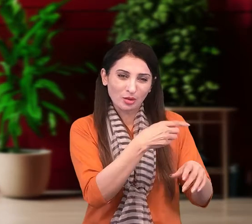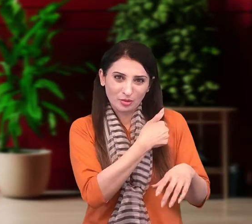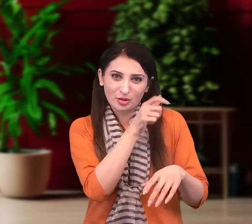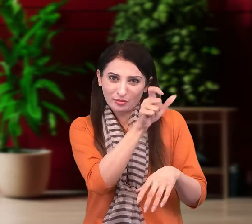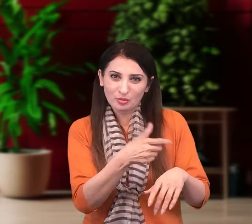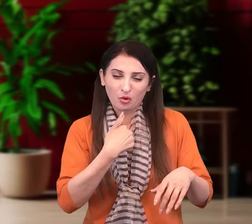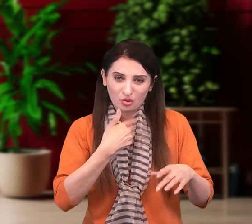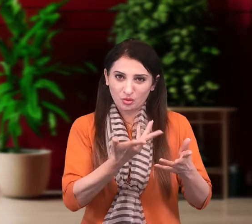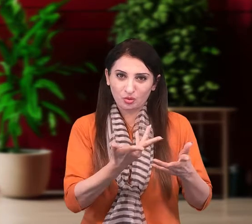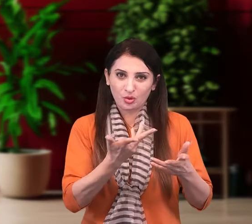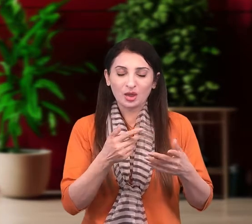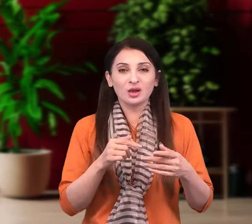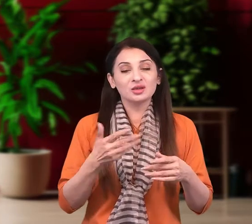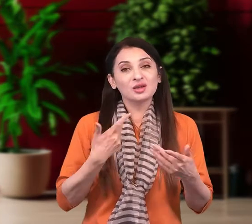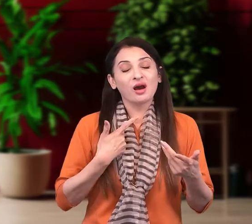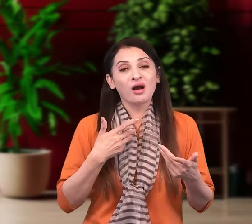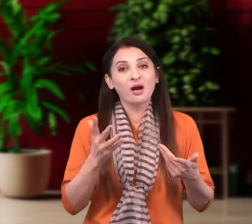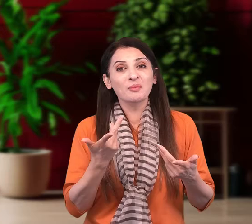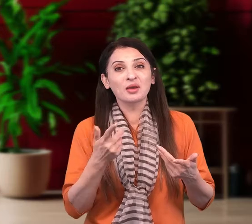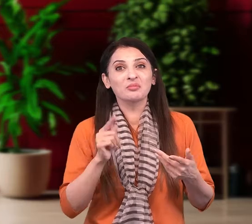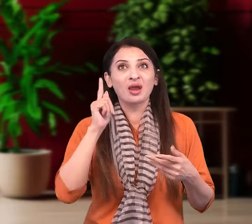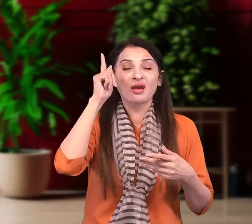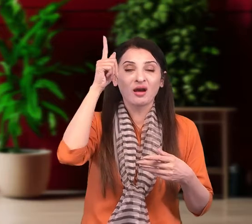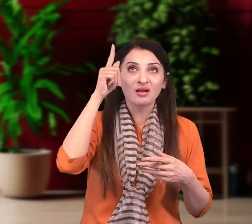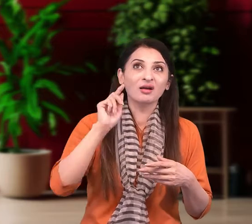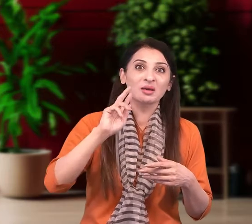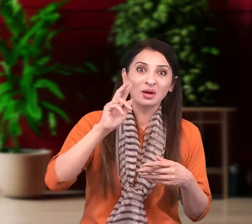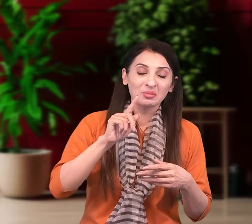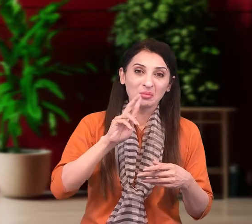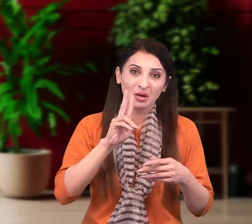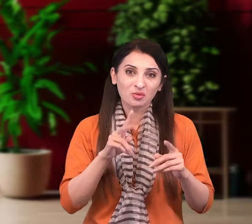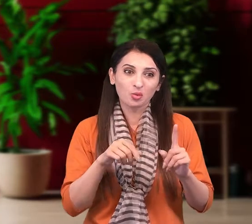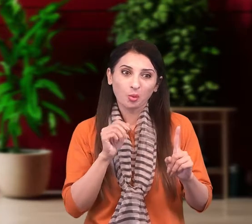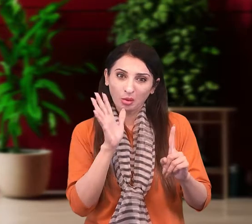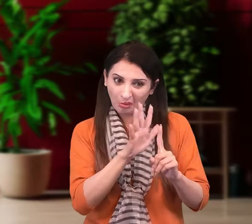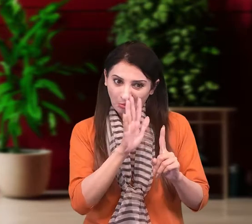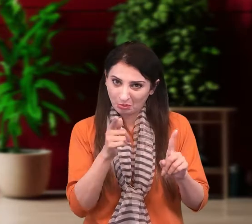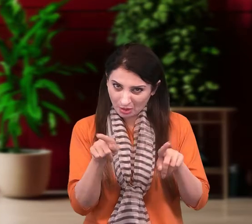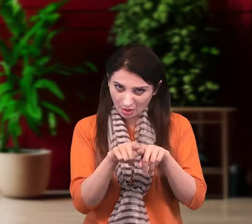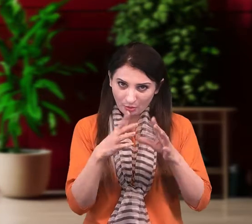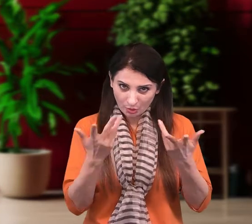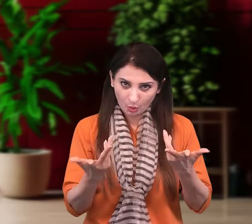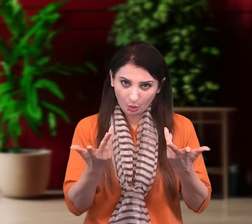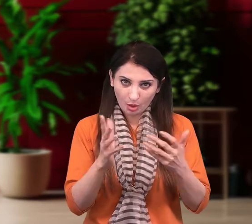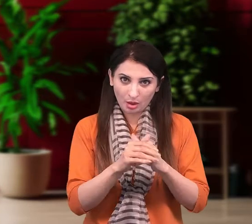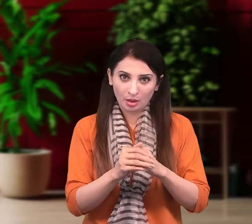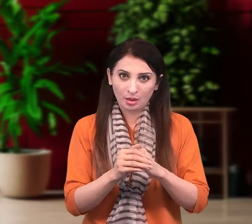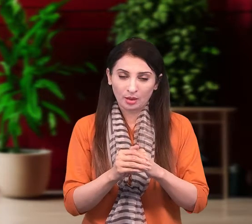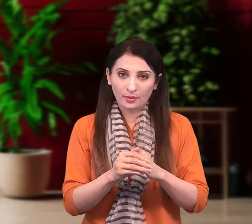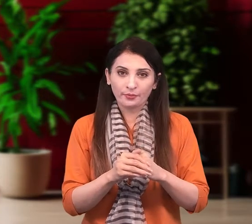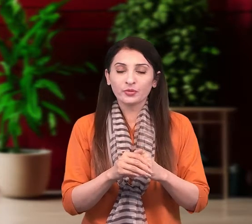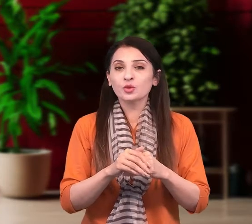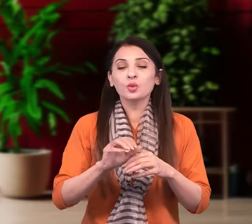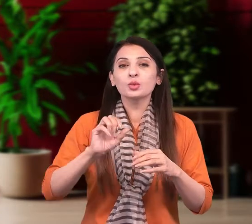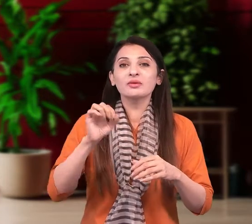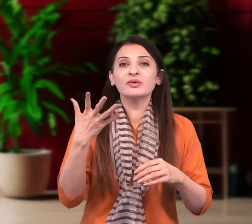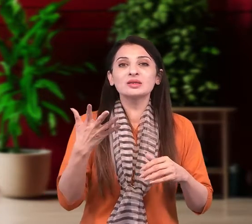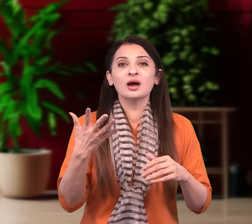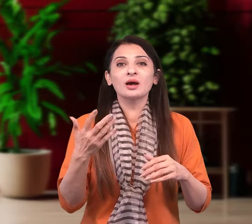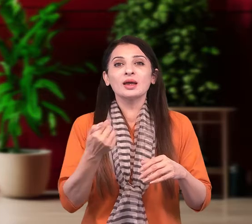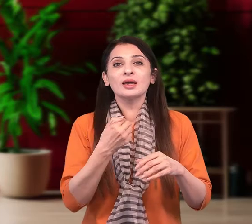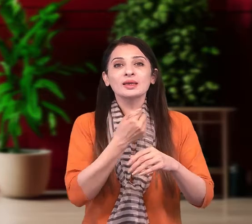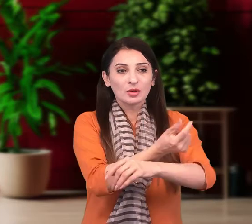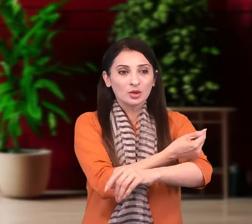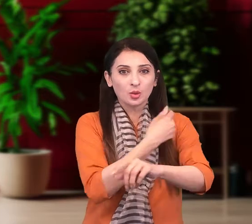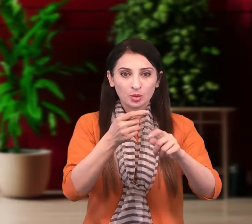बिकॉज़ मैं उसको थेरेपी रूम में एज सच नहीं ला सकी, आई वांटेड अ प्लेटफॉर्म जहाँ पे मैं इसकी ओपन कॉन्वर्सेशन कर